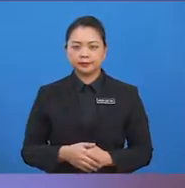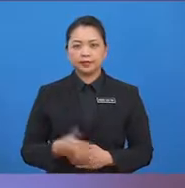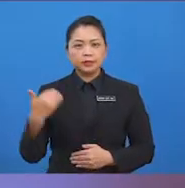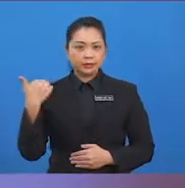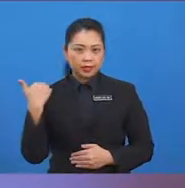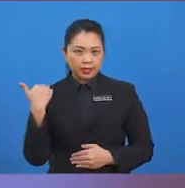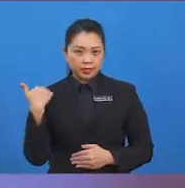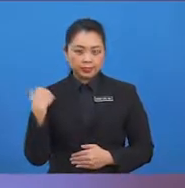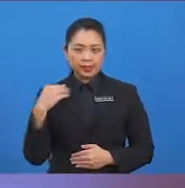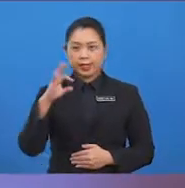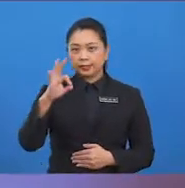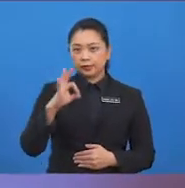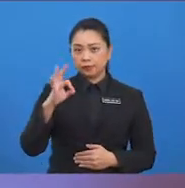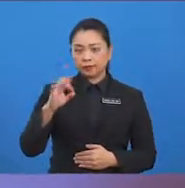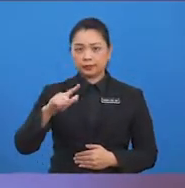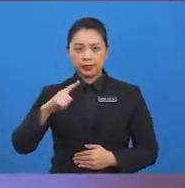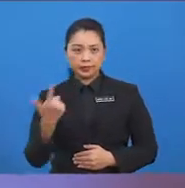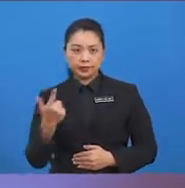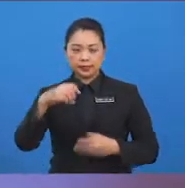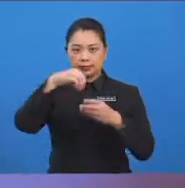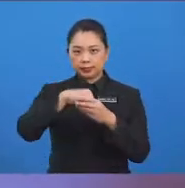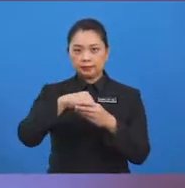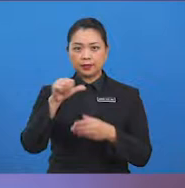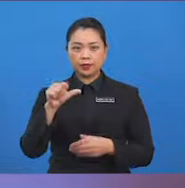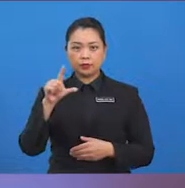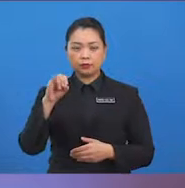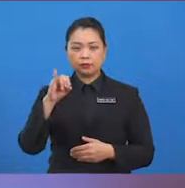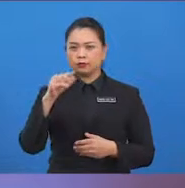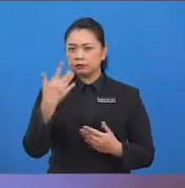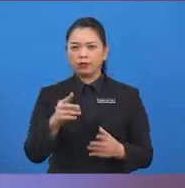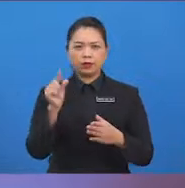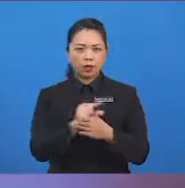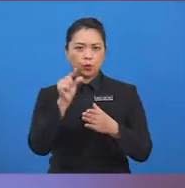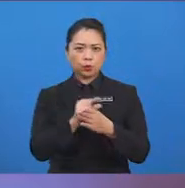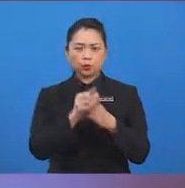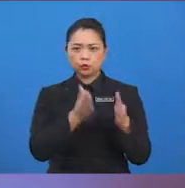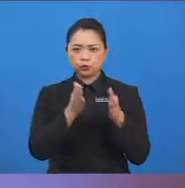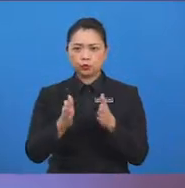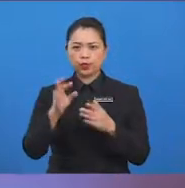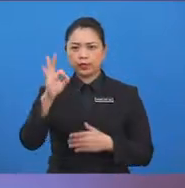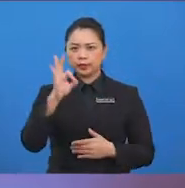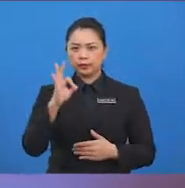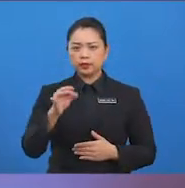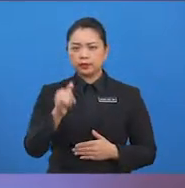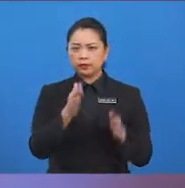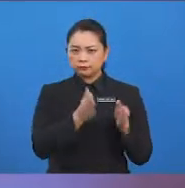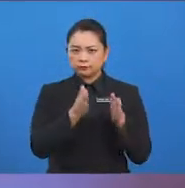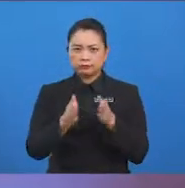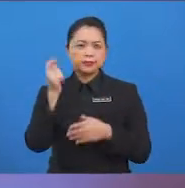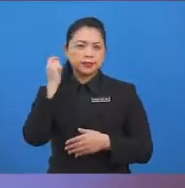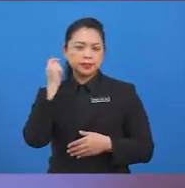Kehadiran atom logam asing di dalam aloi telah mengganggu susunan atom yang teratur dalam logam